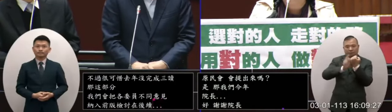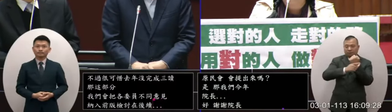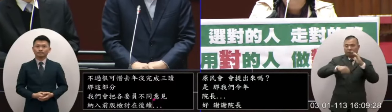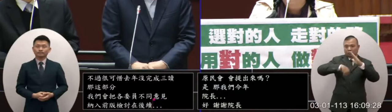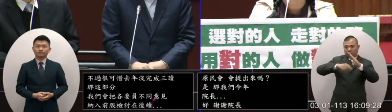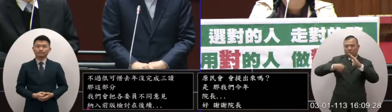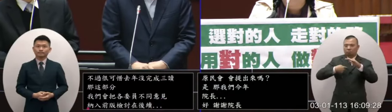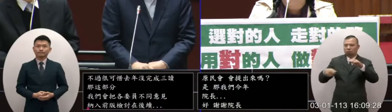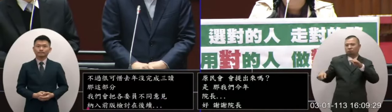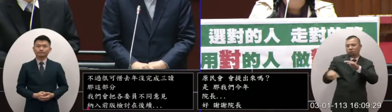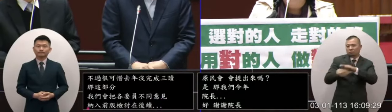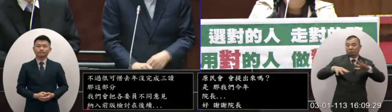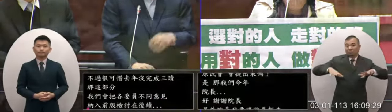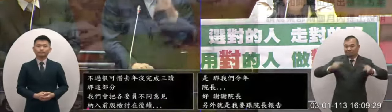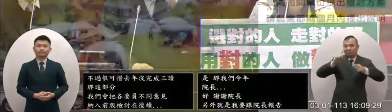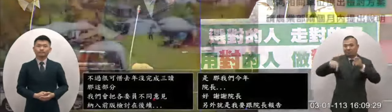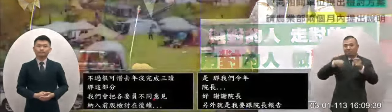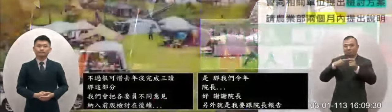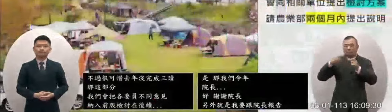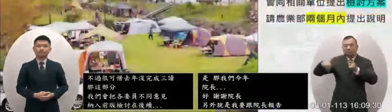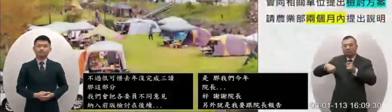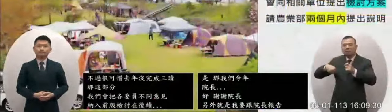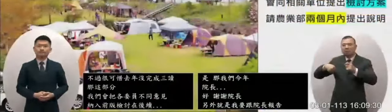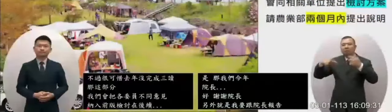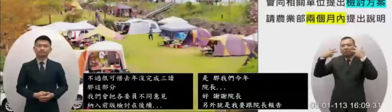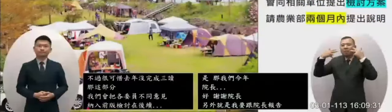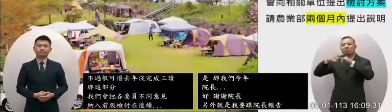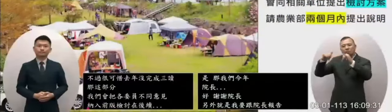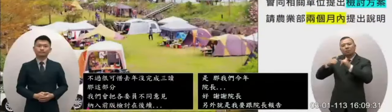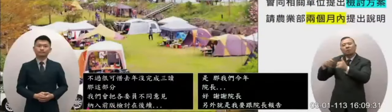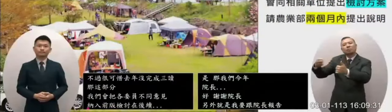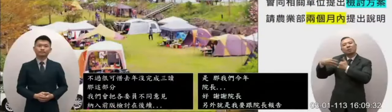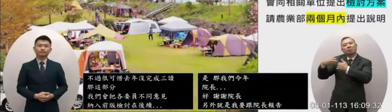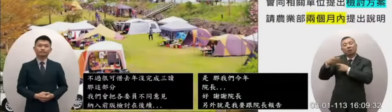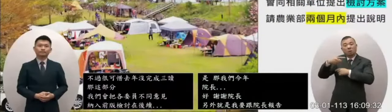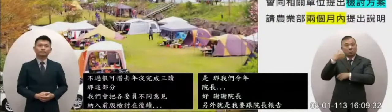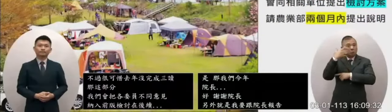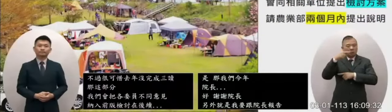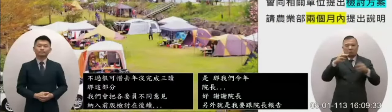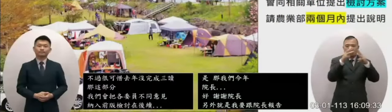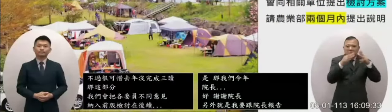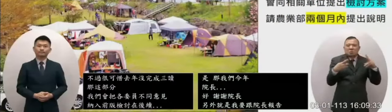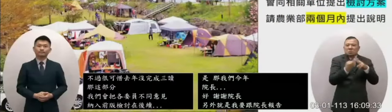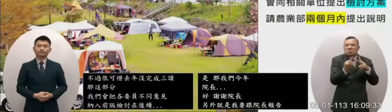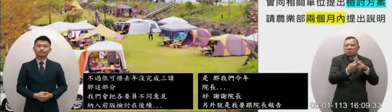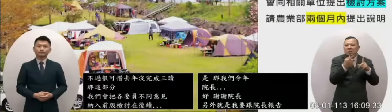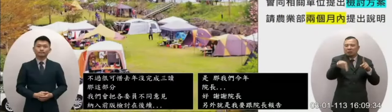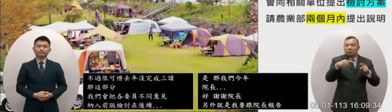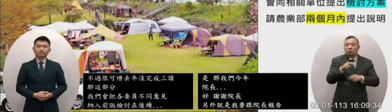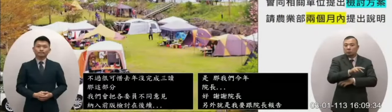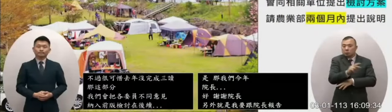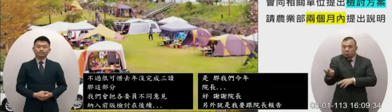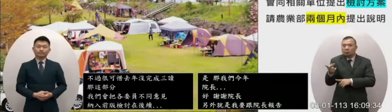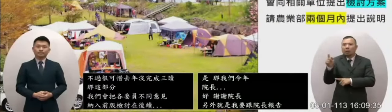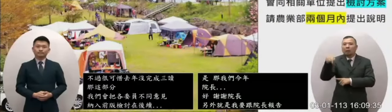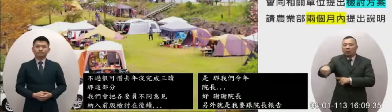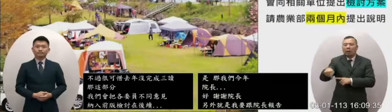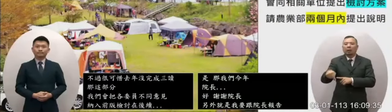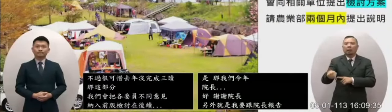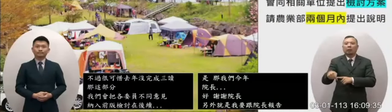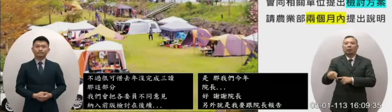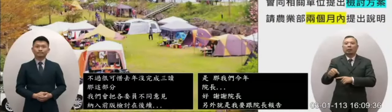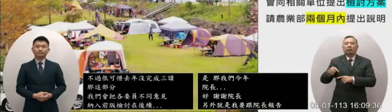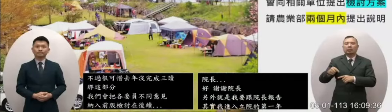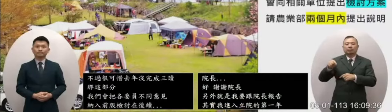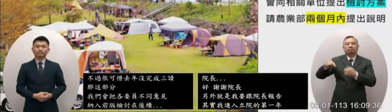年，族人有来找我。他们就是提到小型露营场可不可以合法化，所以我也陪伴他们走了两年，透过质询、